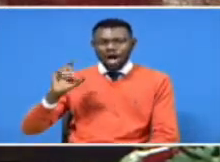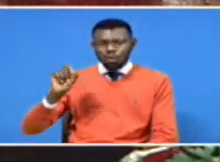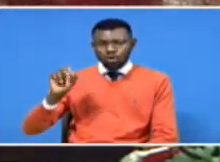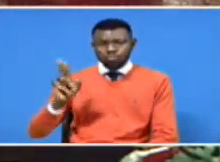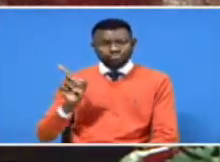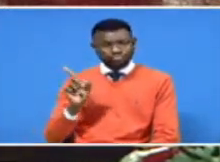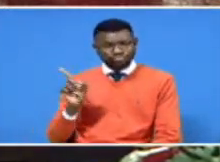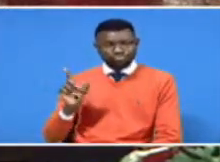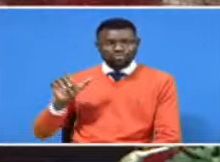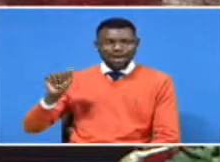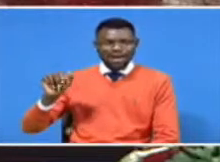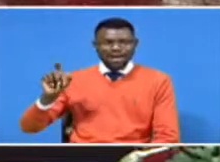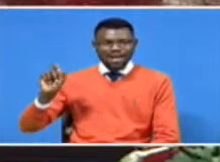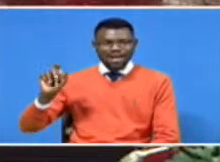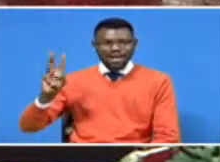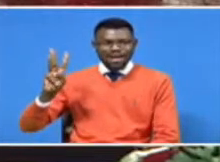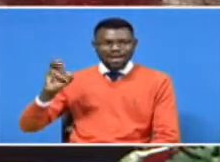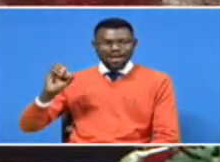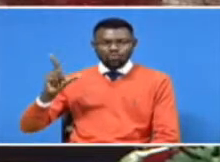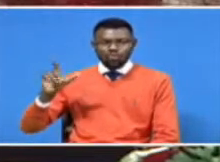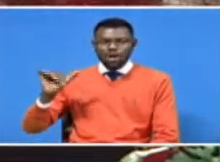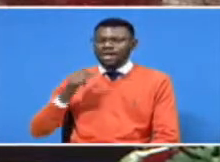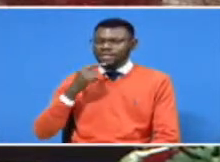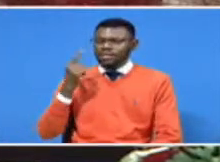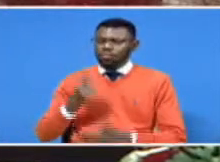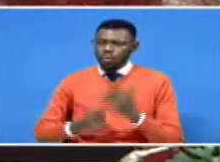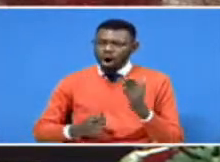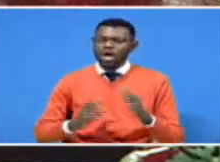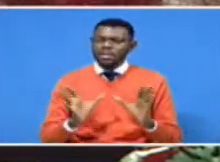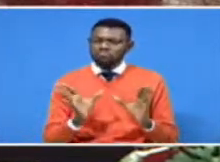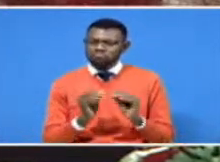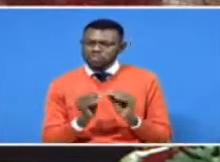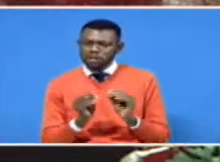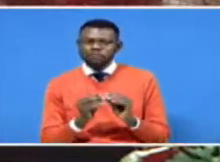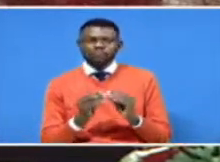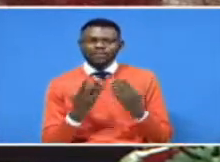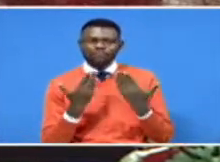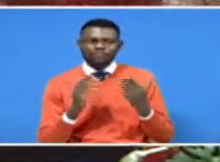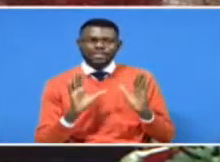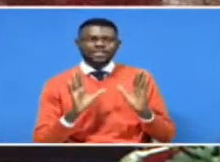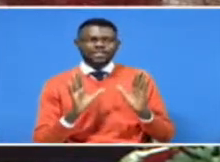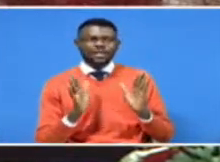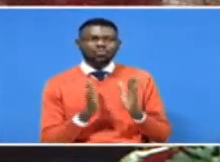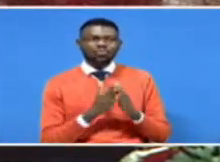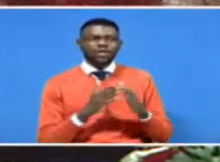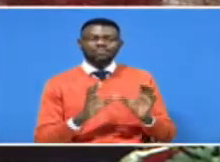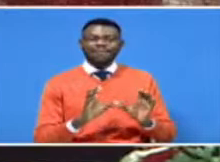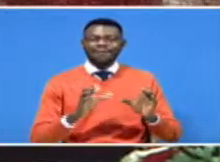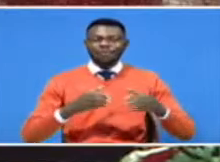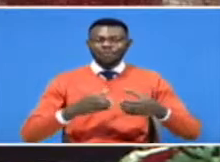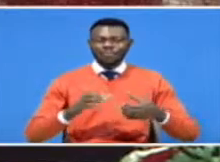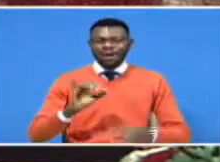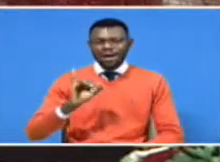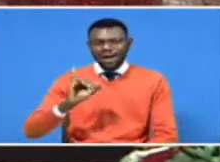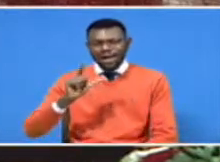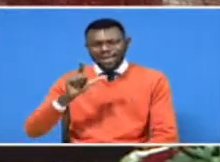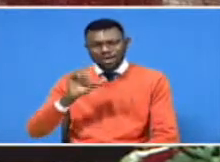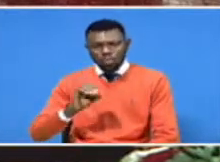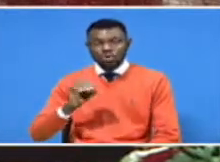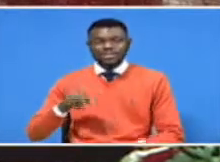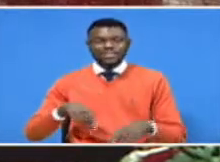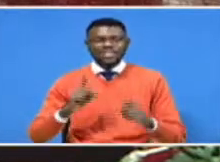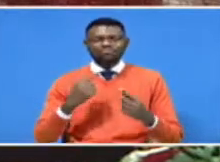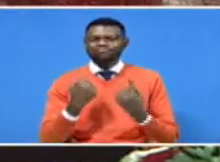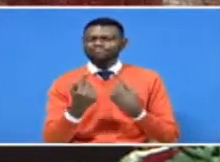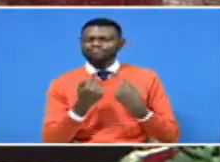Francis Atwoli kutangaza kuwa wamefaulisha hayo katika mkutano wao na wa baraza la ILO. Akihutubiwa na habari